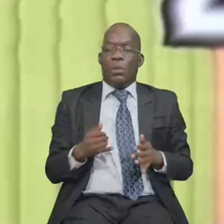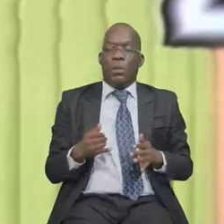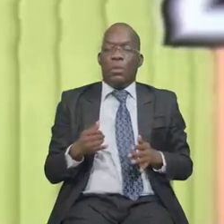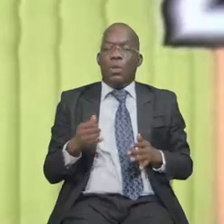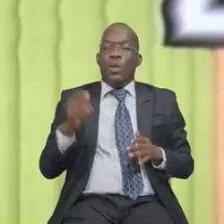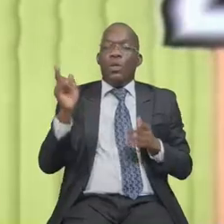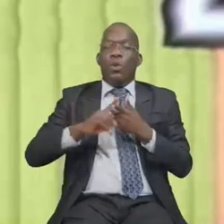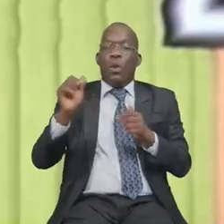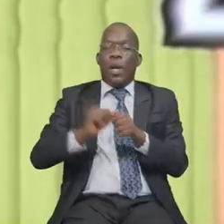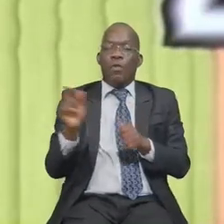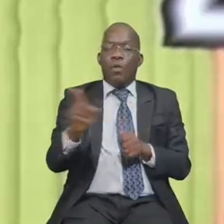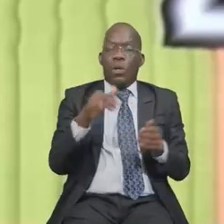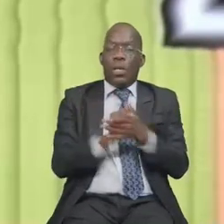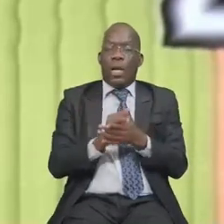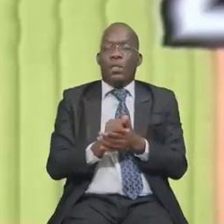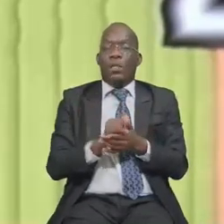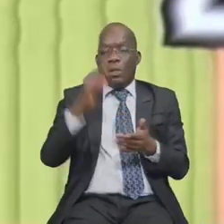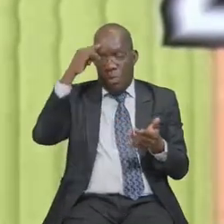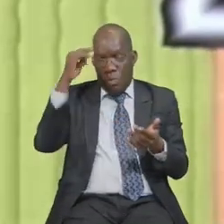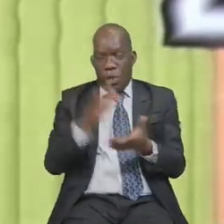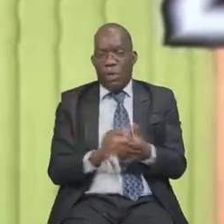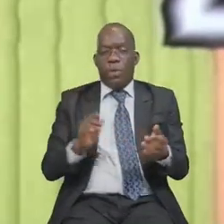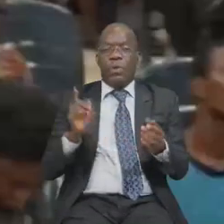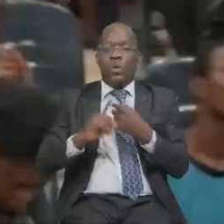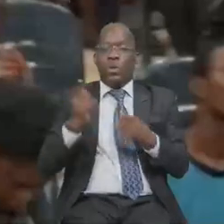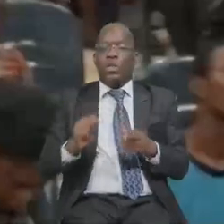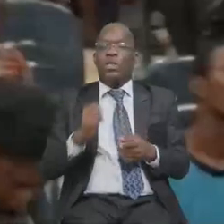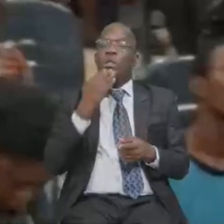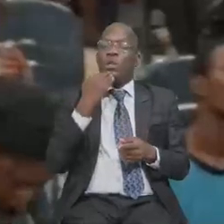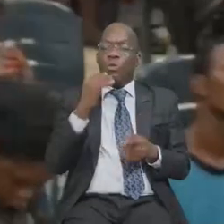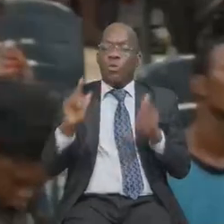Quiconque croit, juif premièrement, puis le grec,